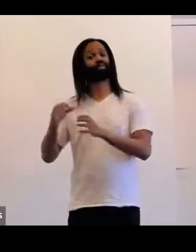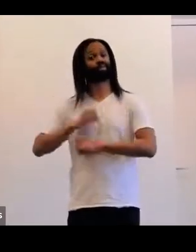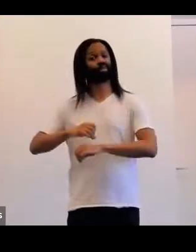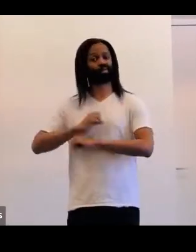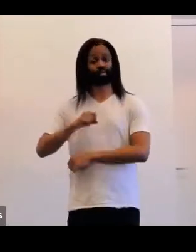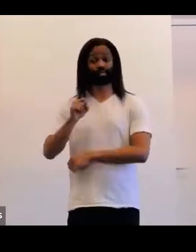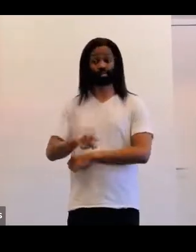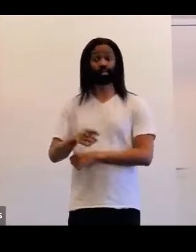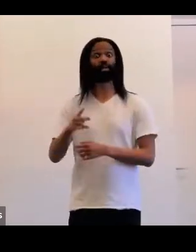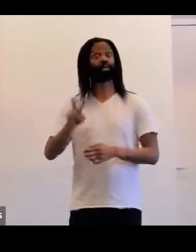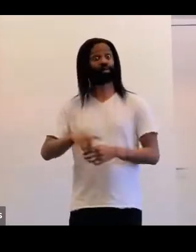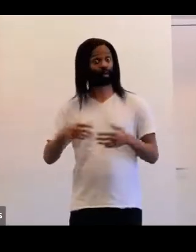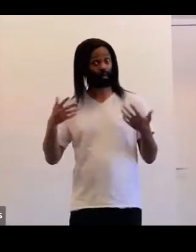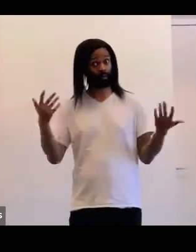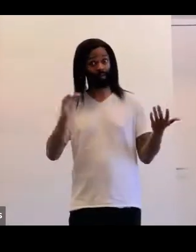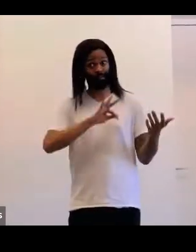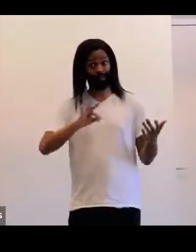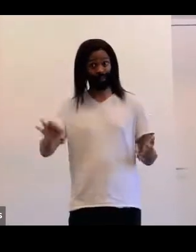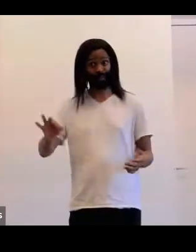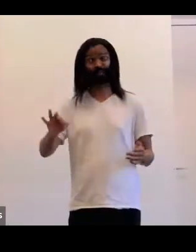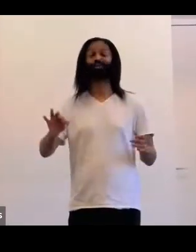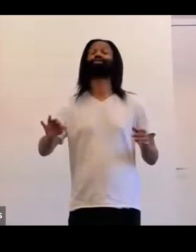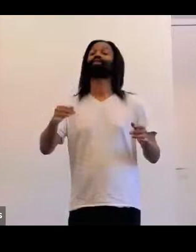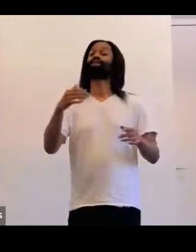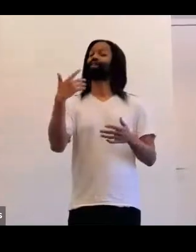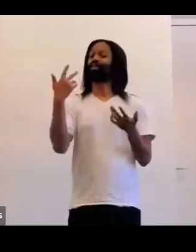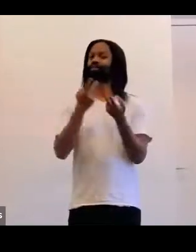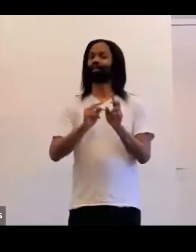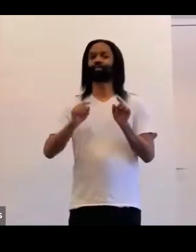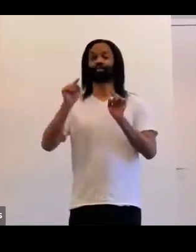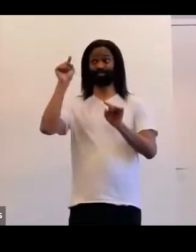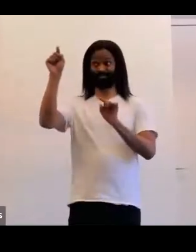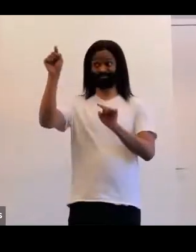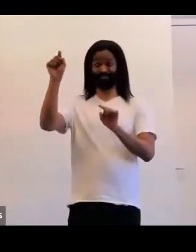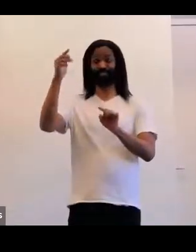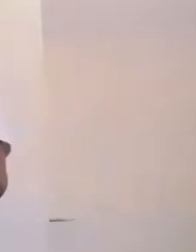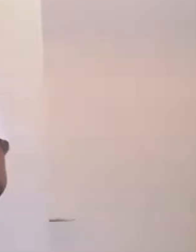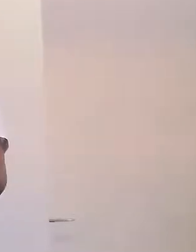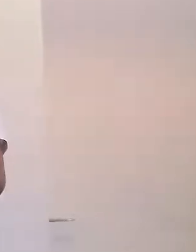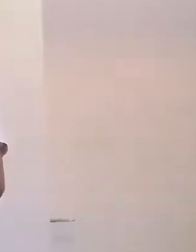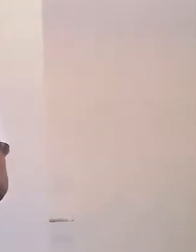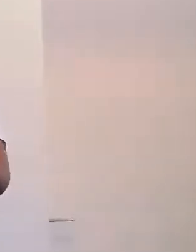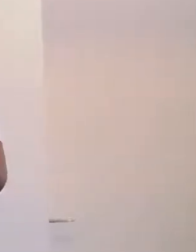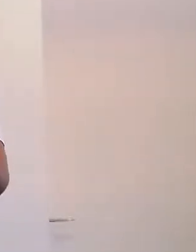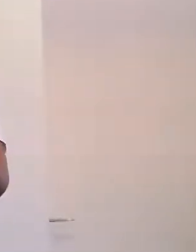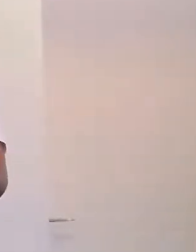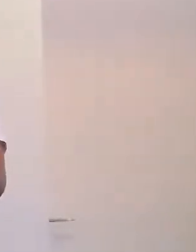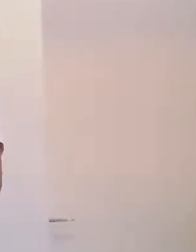villes de France disposent, Nancy et Arras, est une vraie opportunité